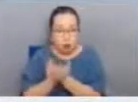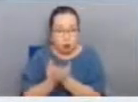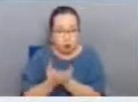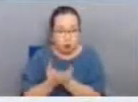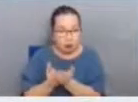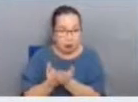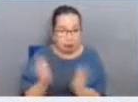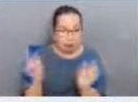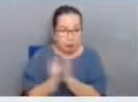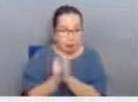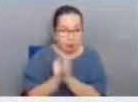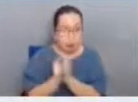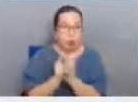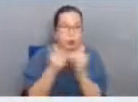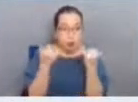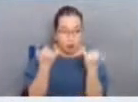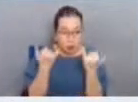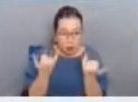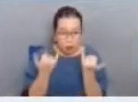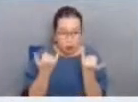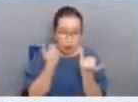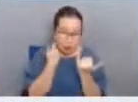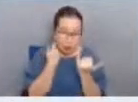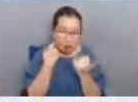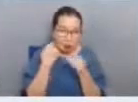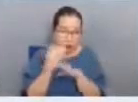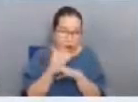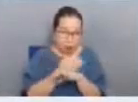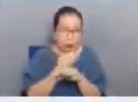pagluluwag ng ilang countries of destinations po natin.